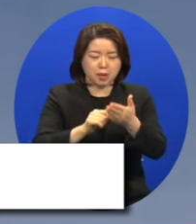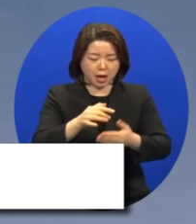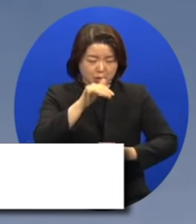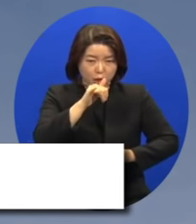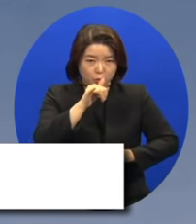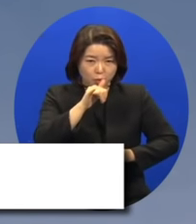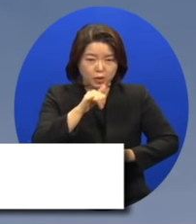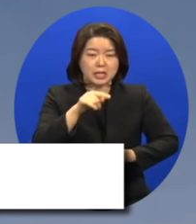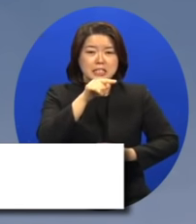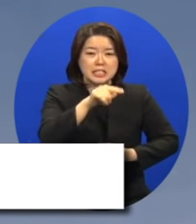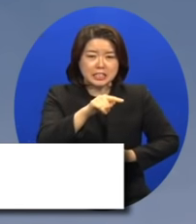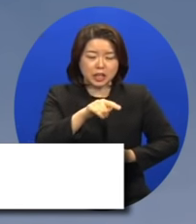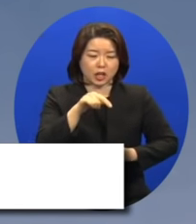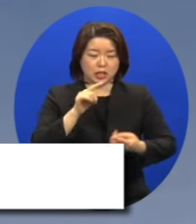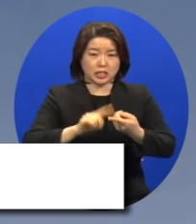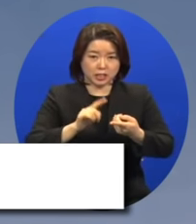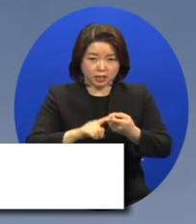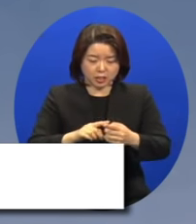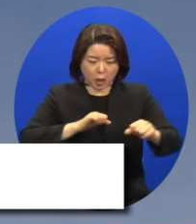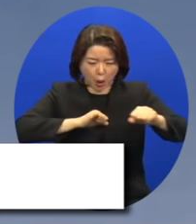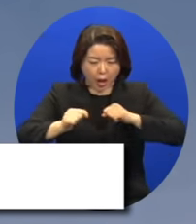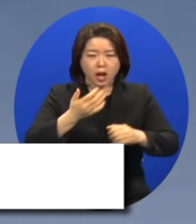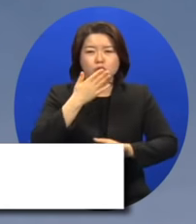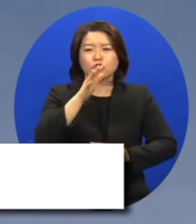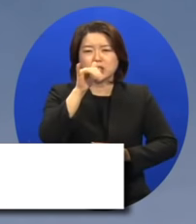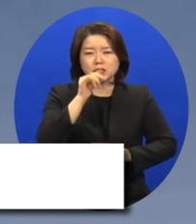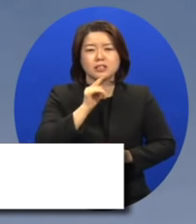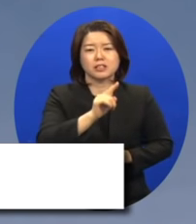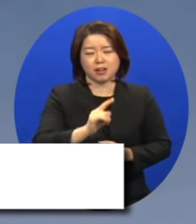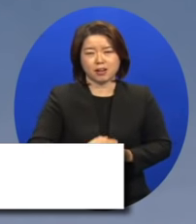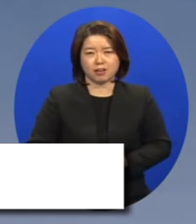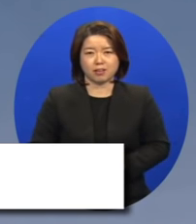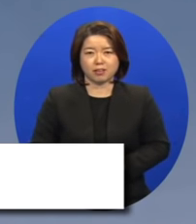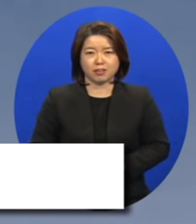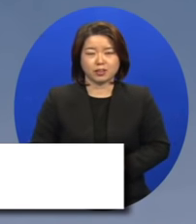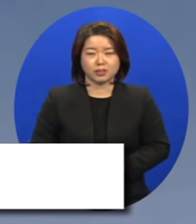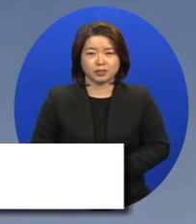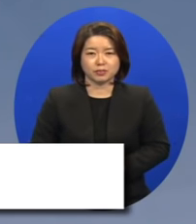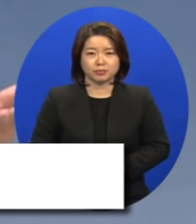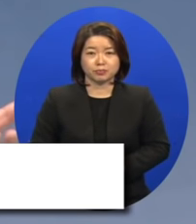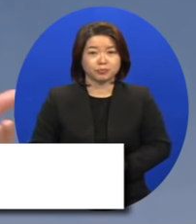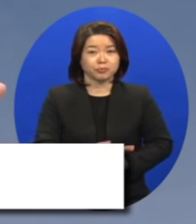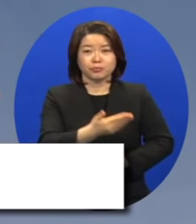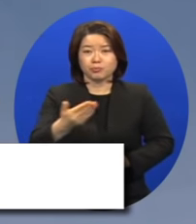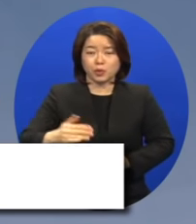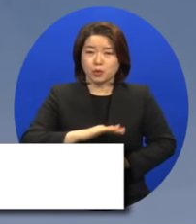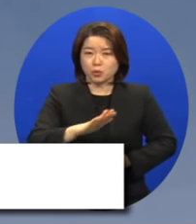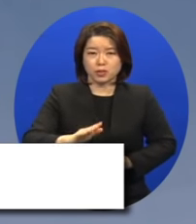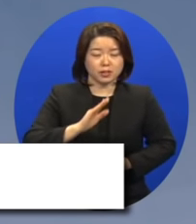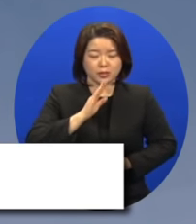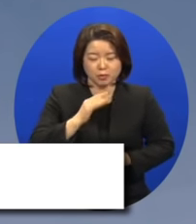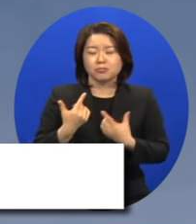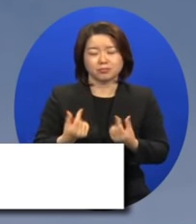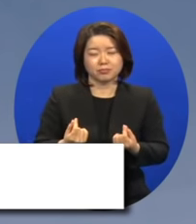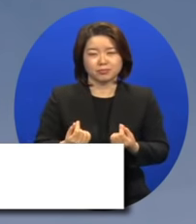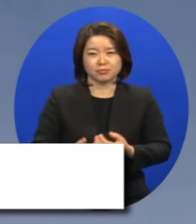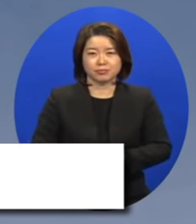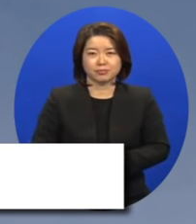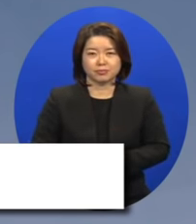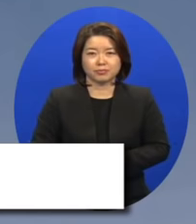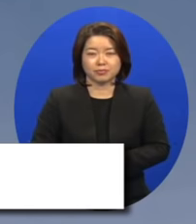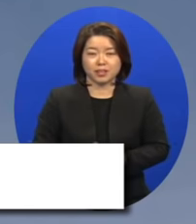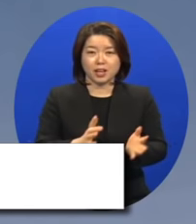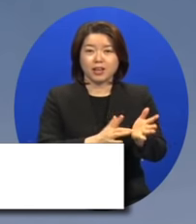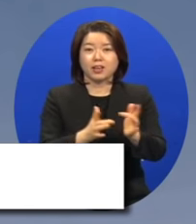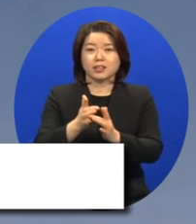있으니, 너희는그말씀에순종할수있다.여러분, 저희에게는정말그런상황